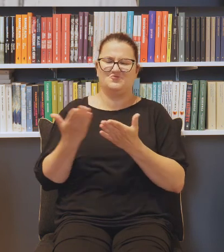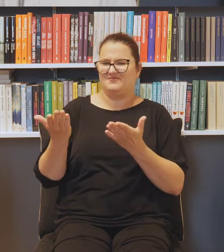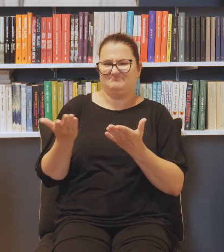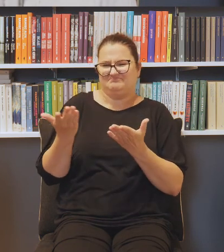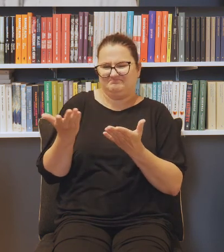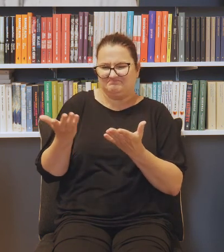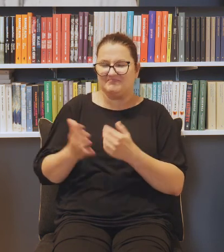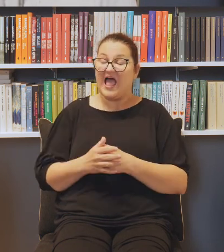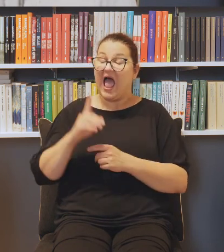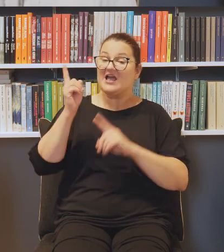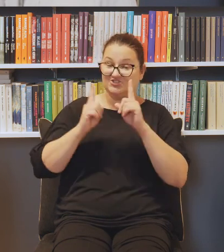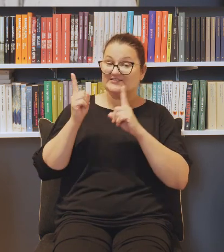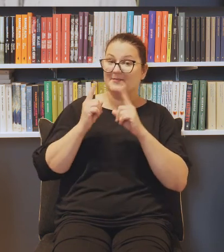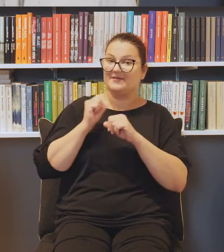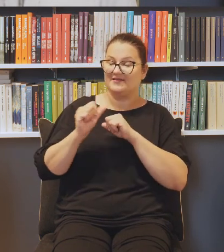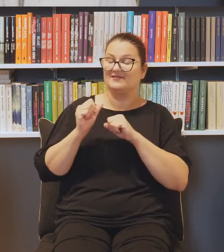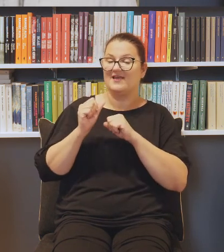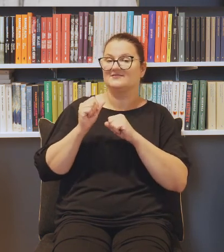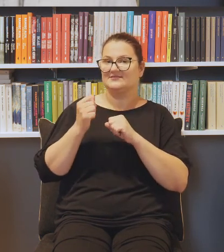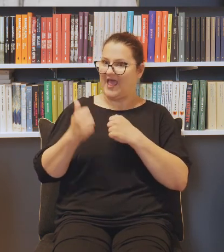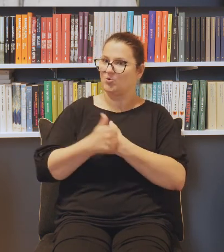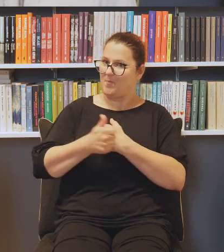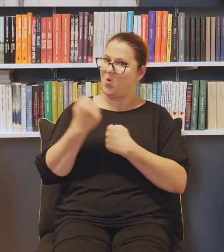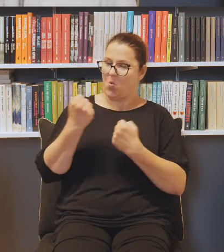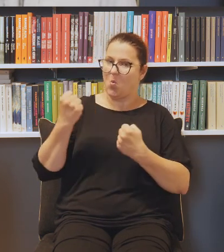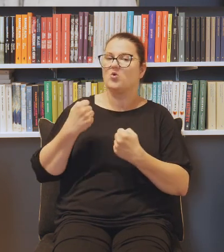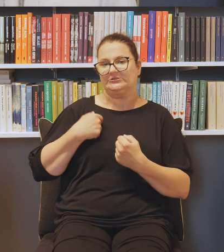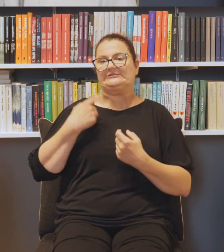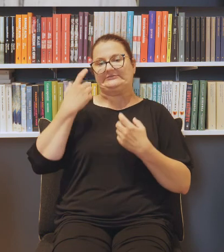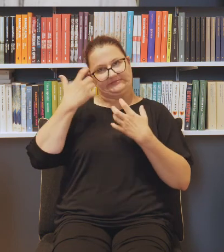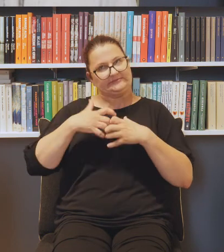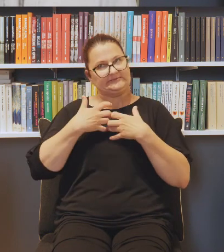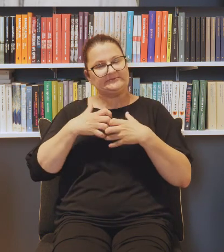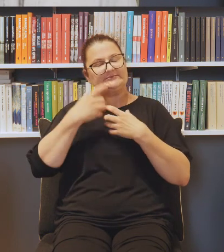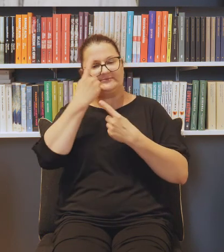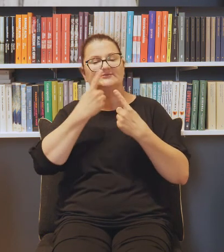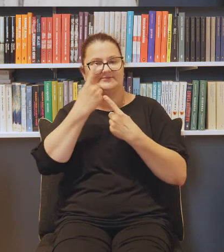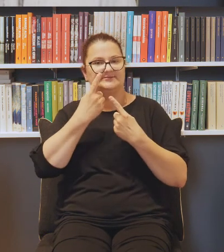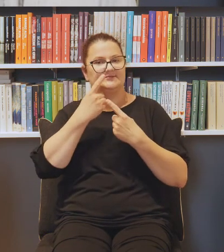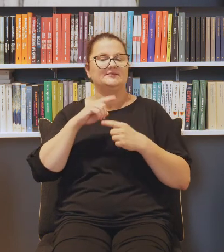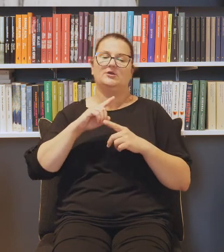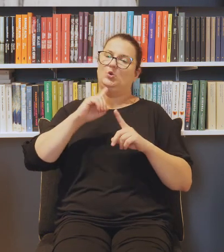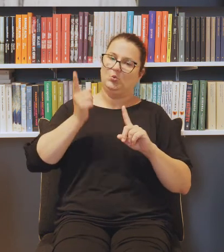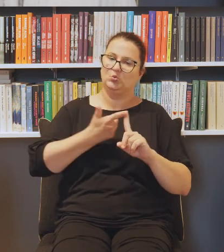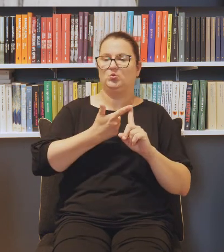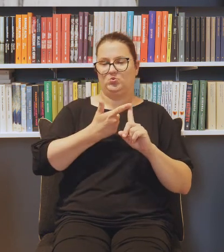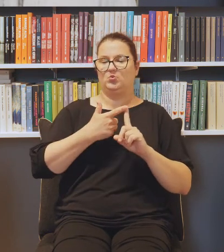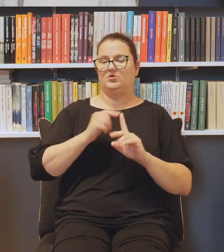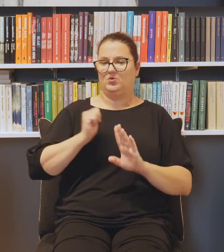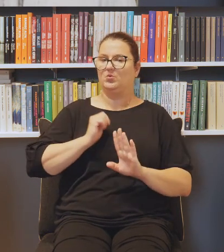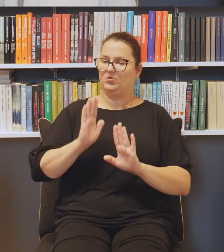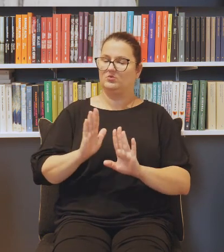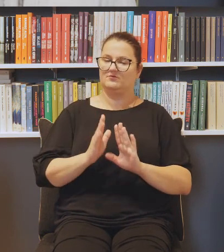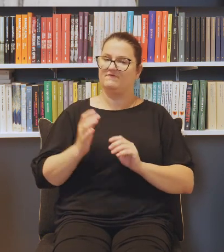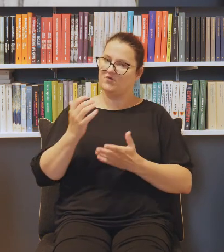Ale czasami jak jest jakiś taki zasadny argument, to staram się to przemyśleć i na przyszłość to